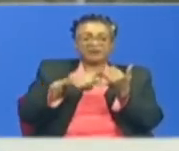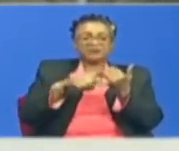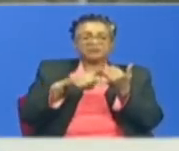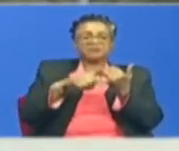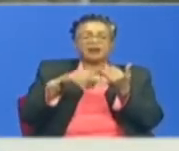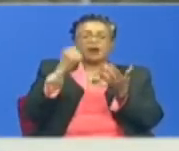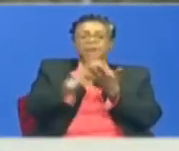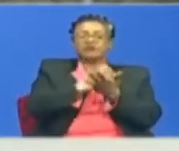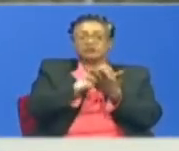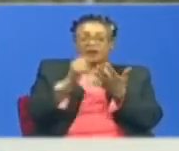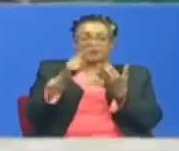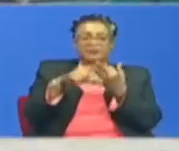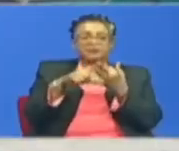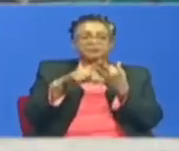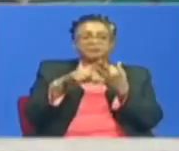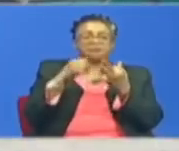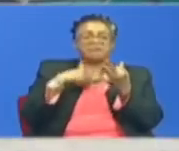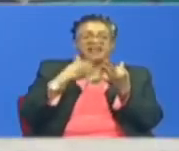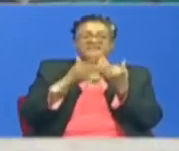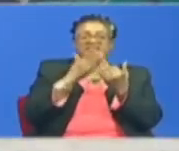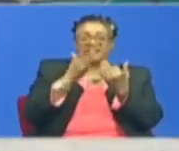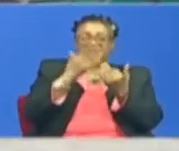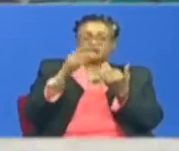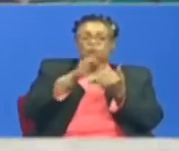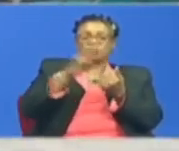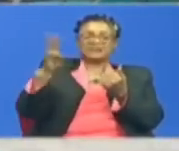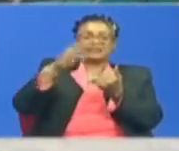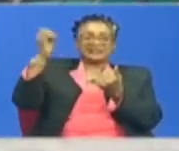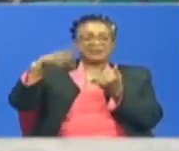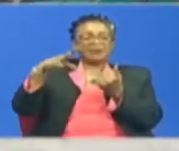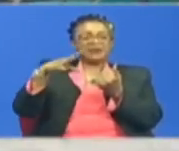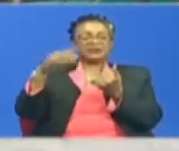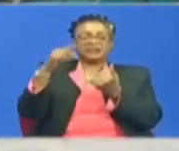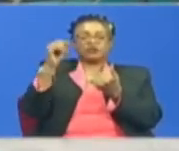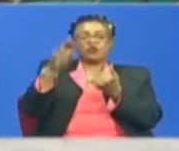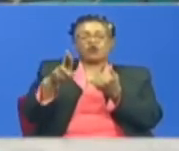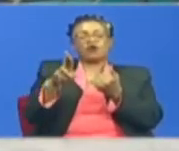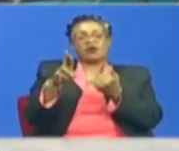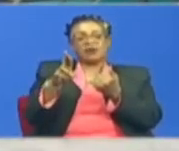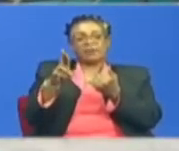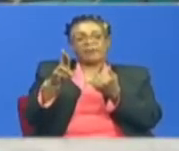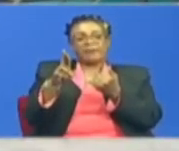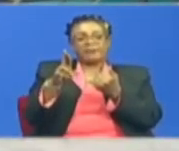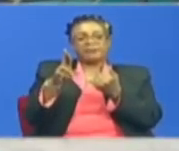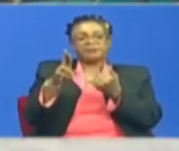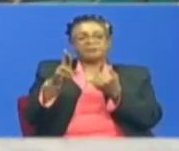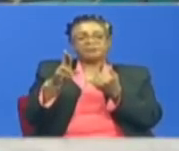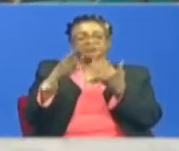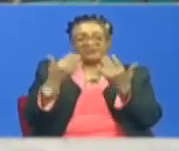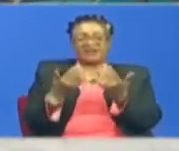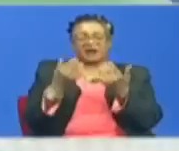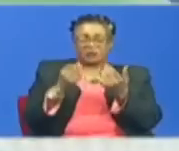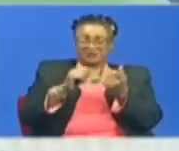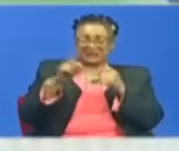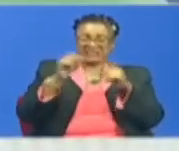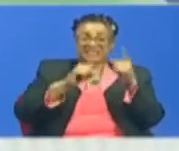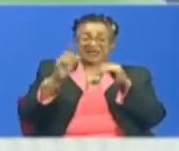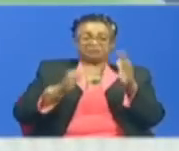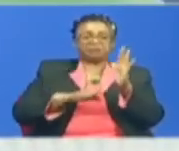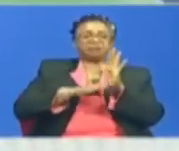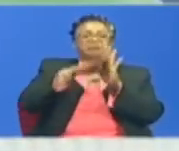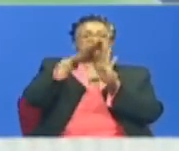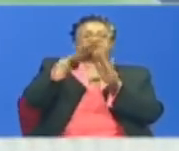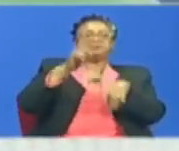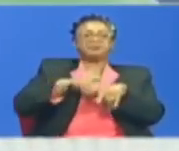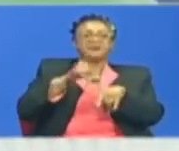Posta, my favorite Western Steamer, Gor Mahia. Na sasa City Star yenye tumepanda sasa. Wakati wako ukiwa Gor